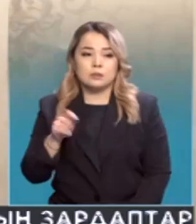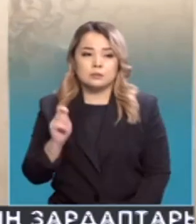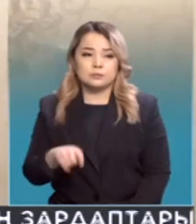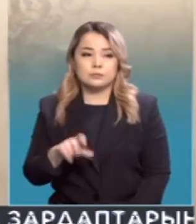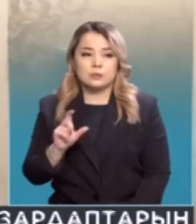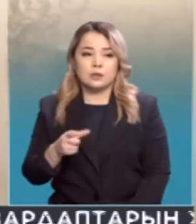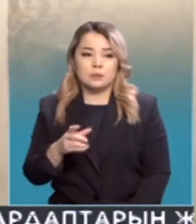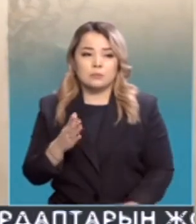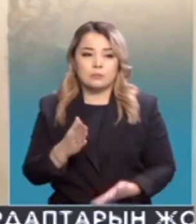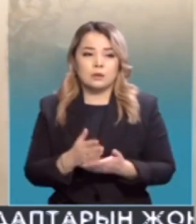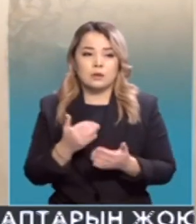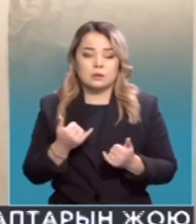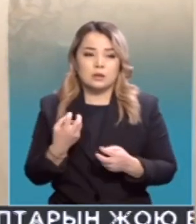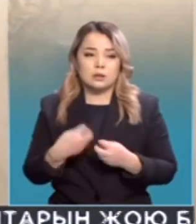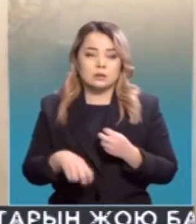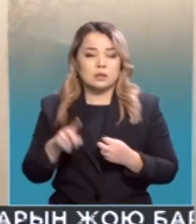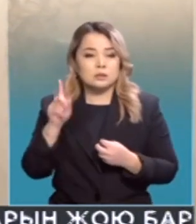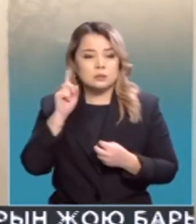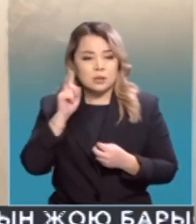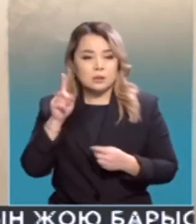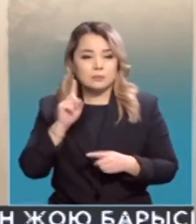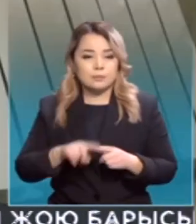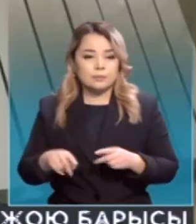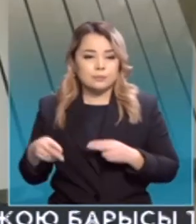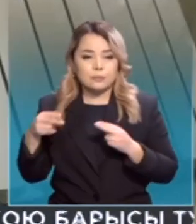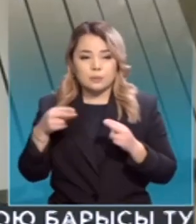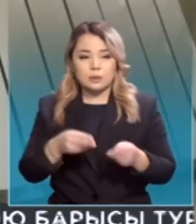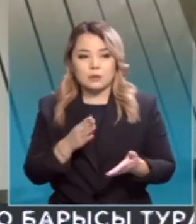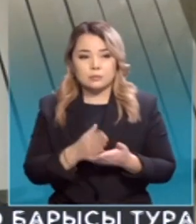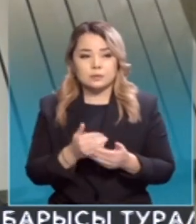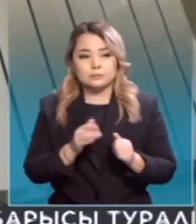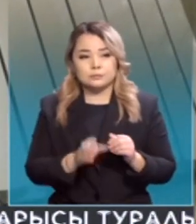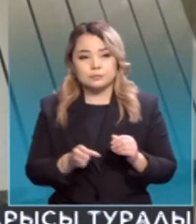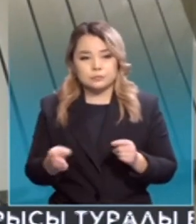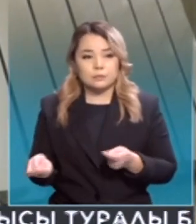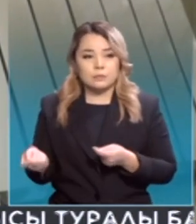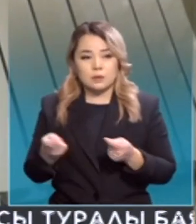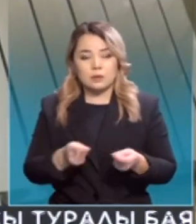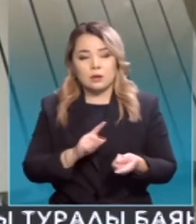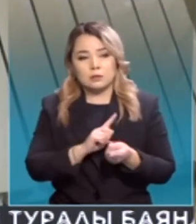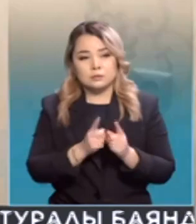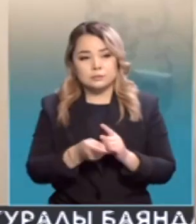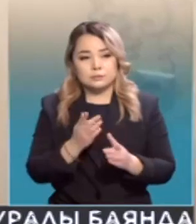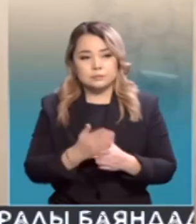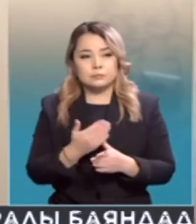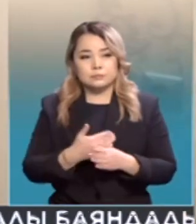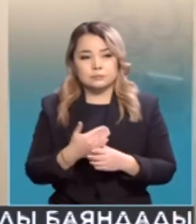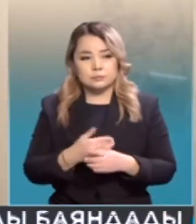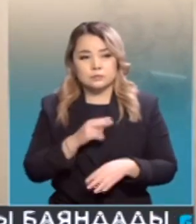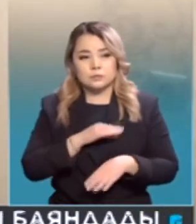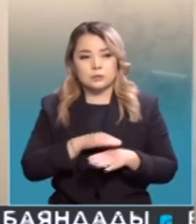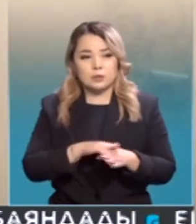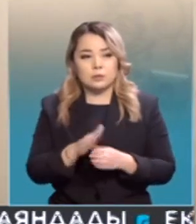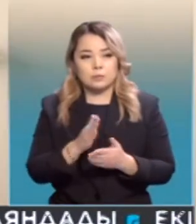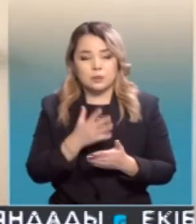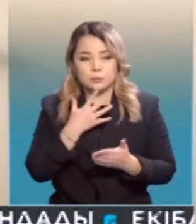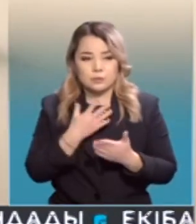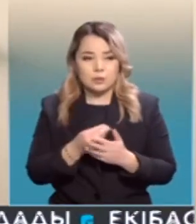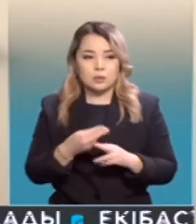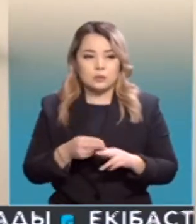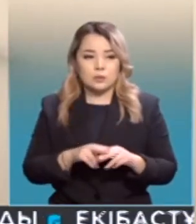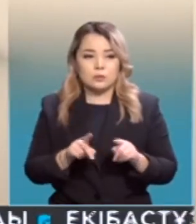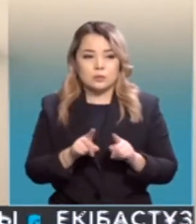Екібастұзда прорыв болып жарылып жатыр деген көмекке. Біз осы батарейка ауыстырамыз, зажигка ауыстырамыз, тірлігіміз сол.